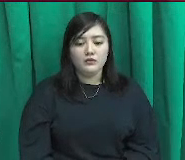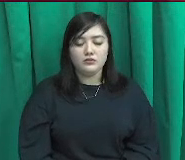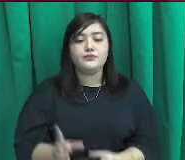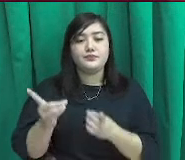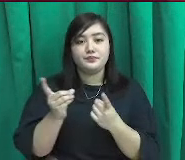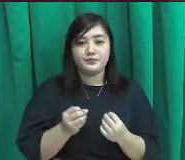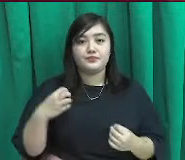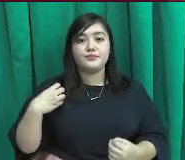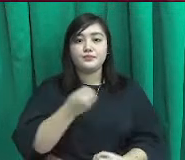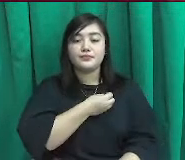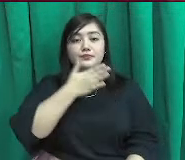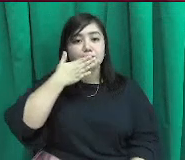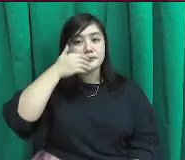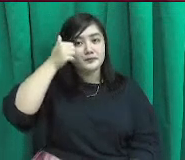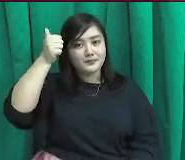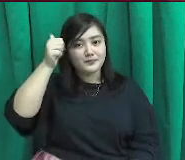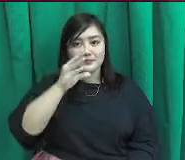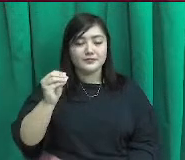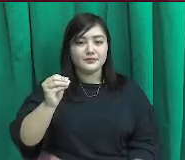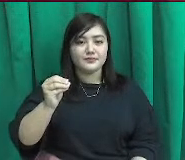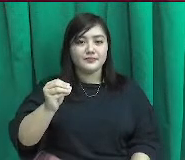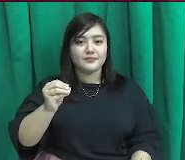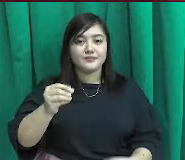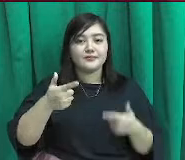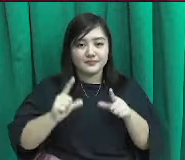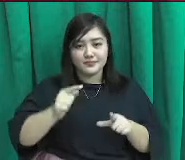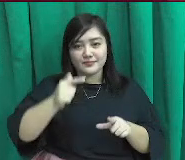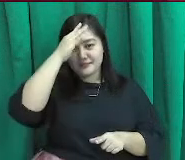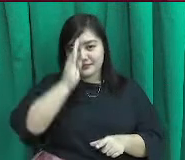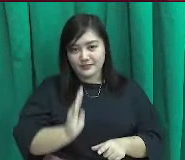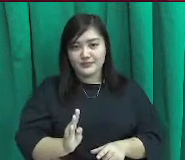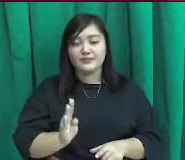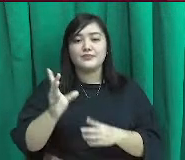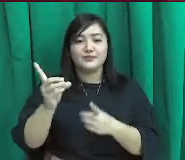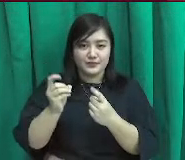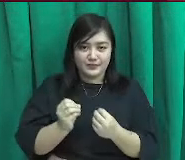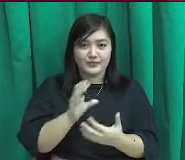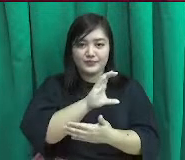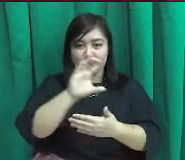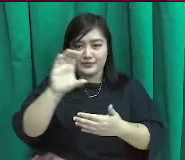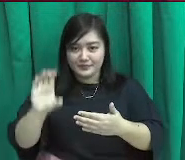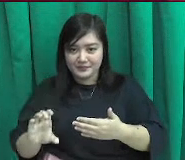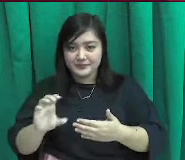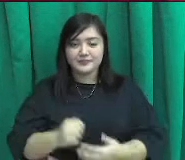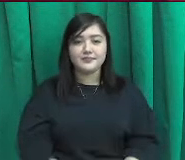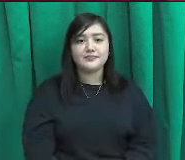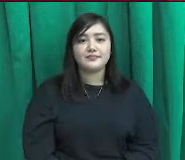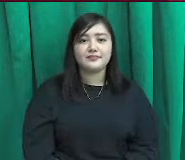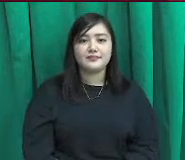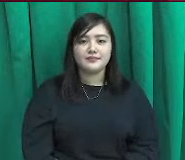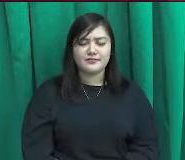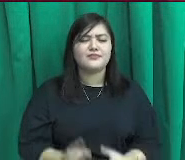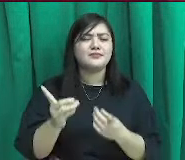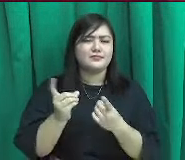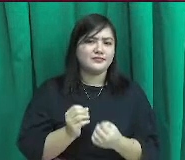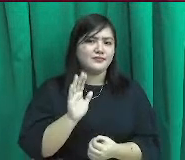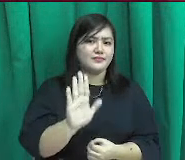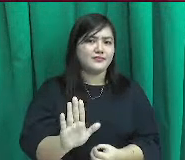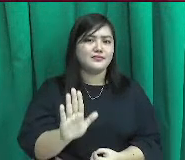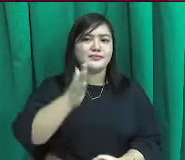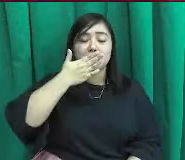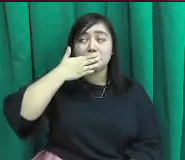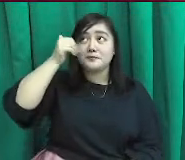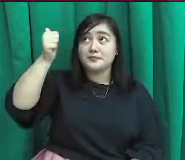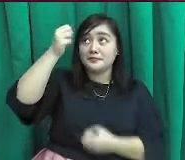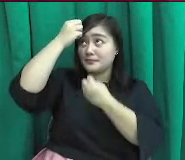best and let God do the rest. Amen. Gawin mo lang yung best mo na pagsunod sa Diyos. Pagpapasakop sa